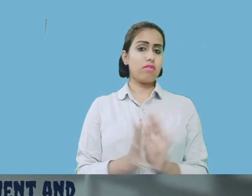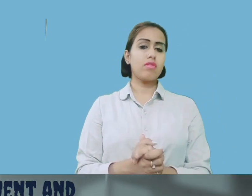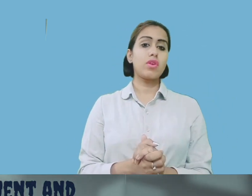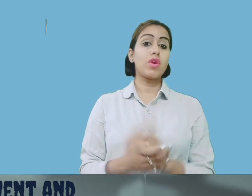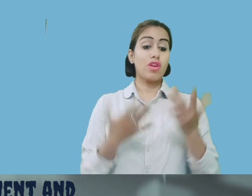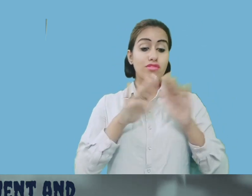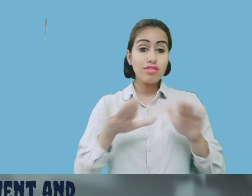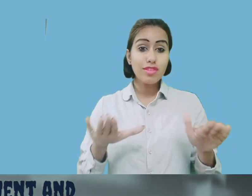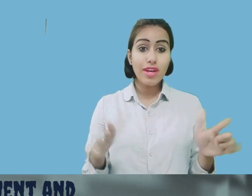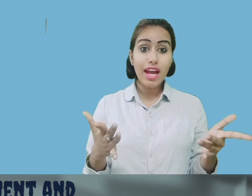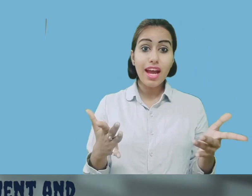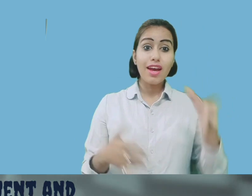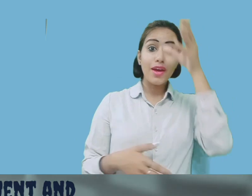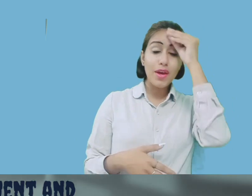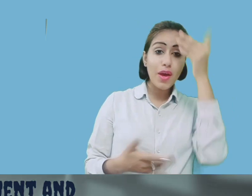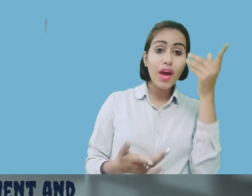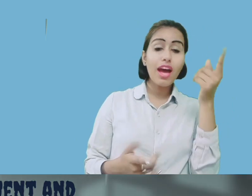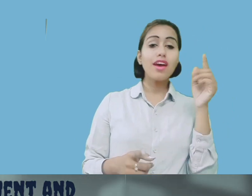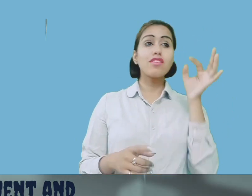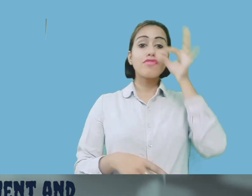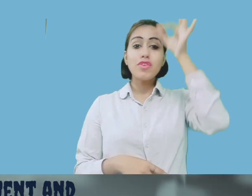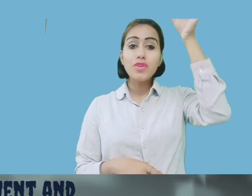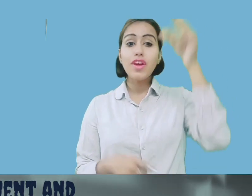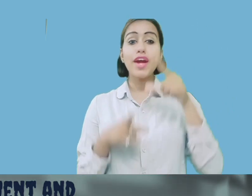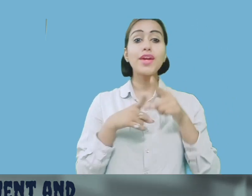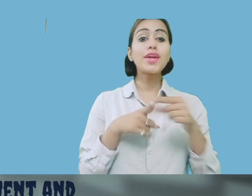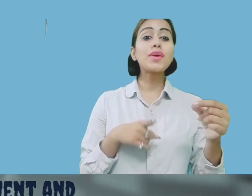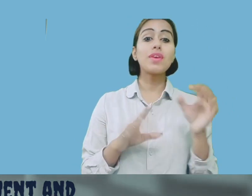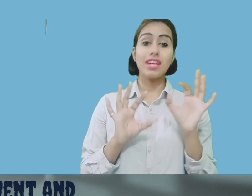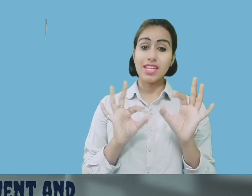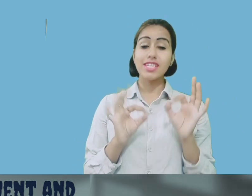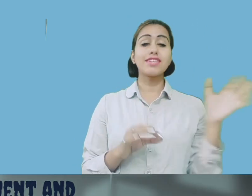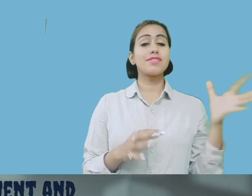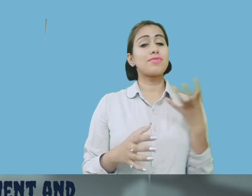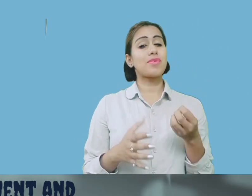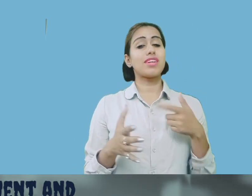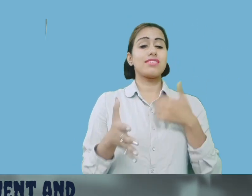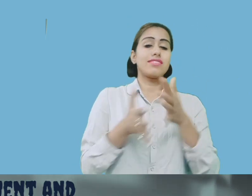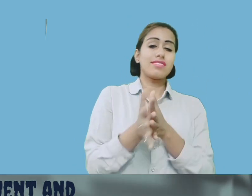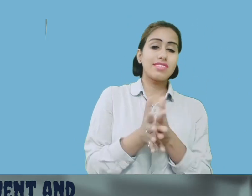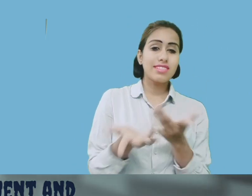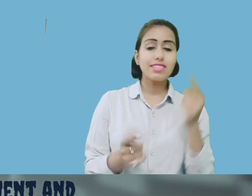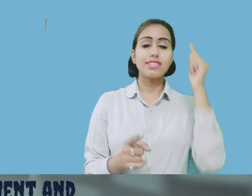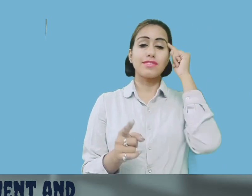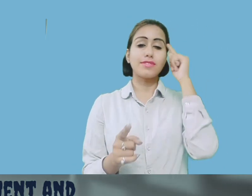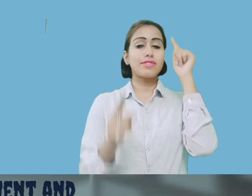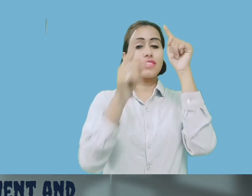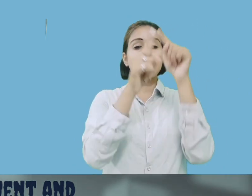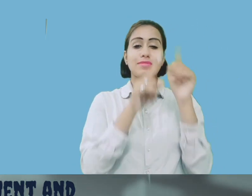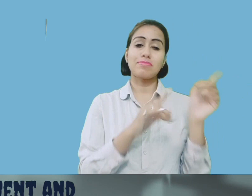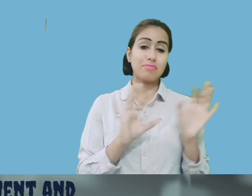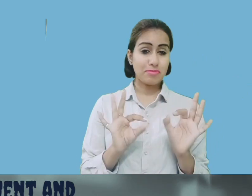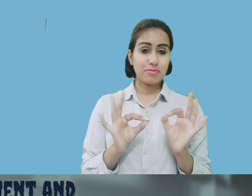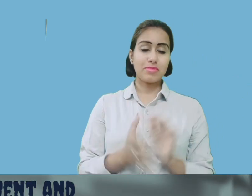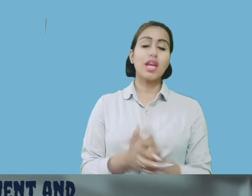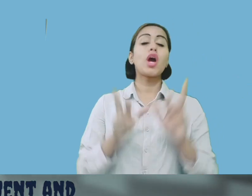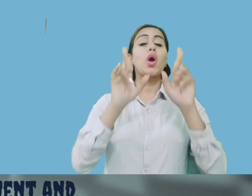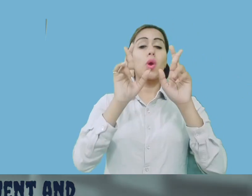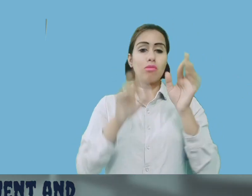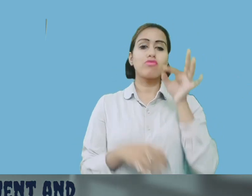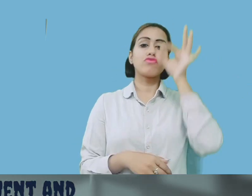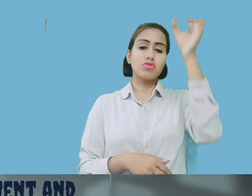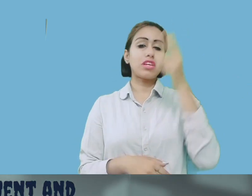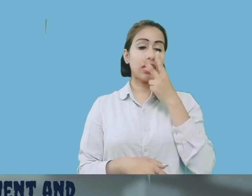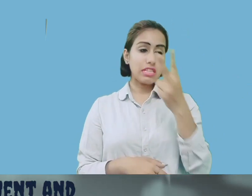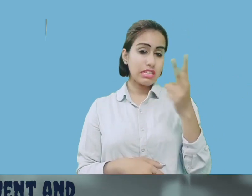रूबरू होते रहेंगे। ये कुछ नया अगर डेफ बच्चों के लिए या जो दिव्यांग बच्चों के लिए